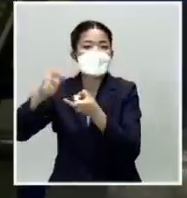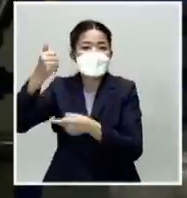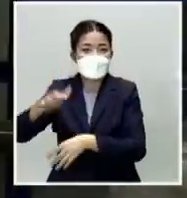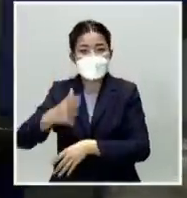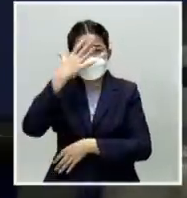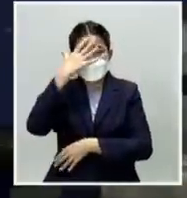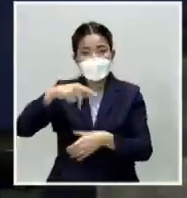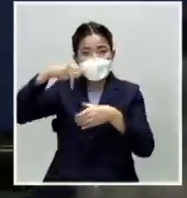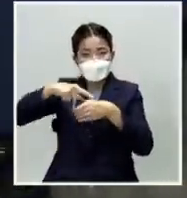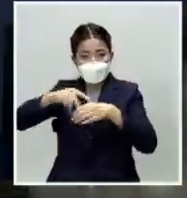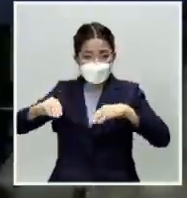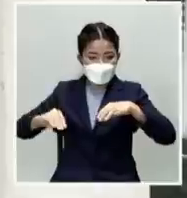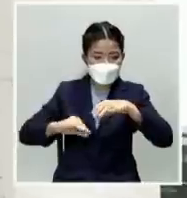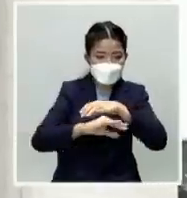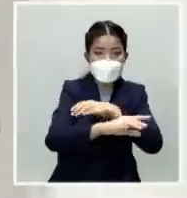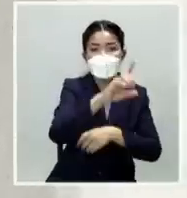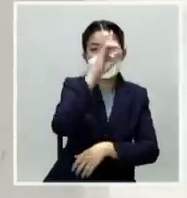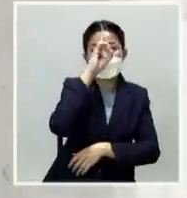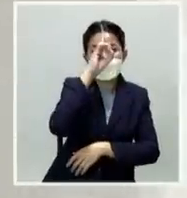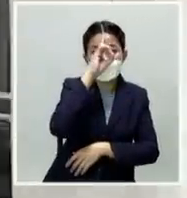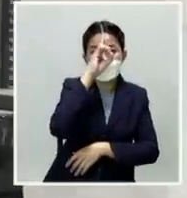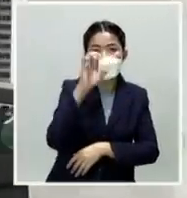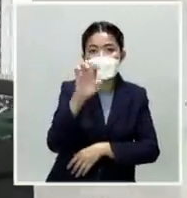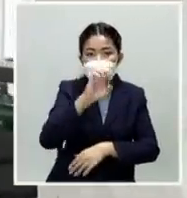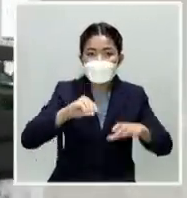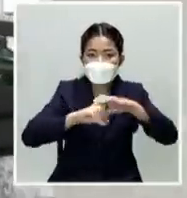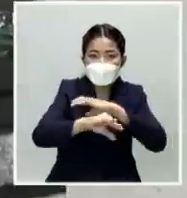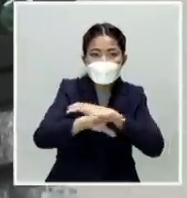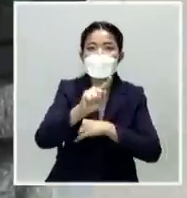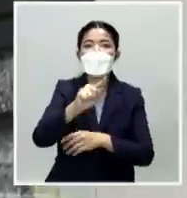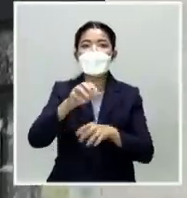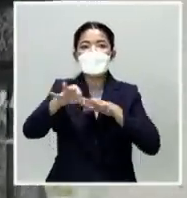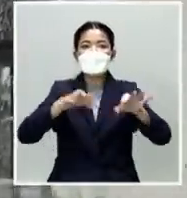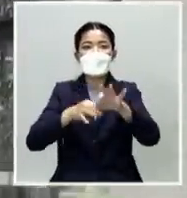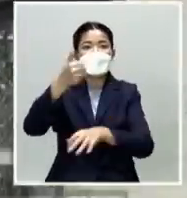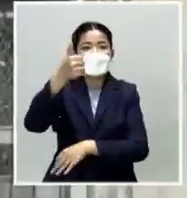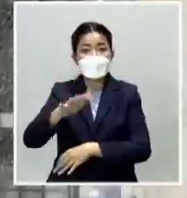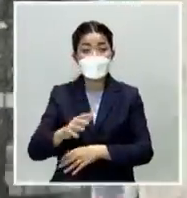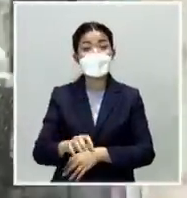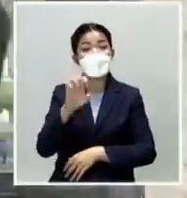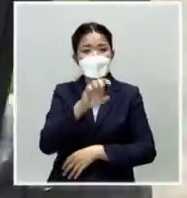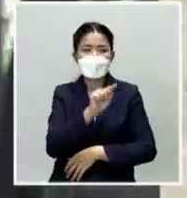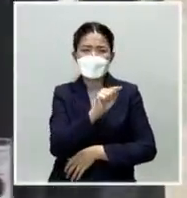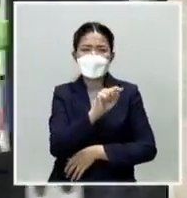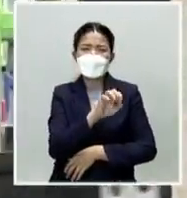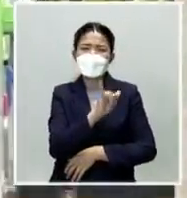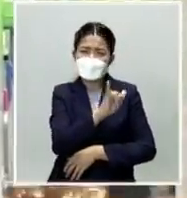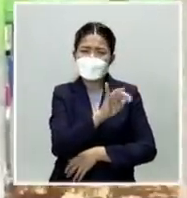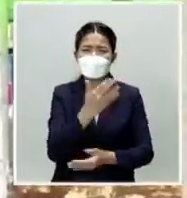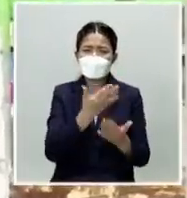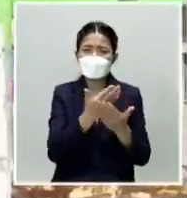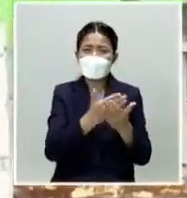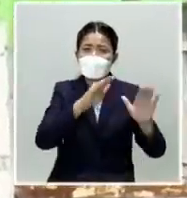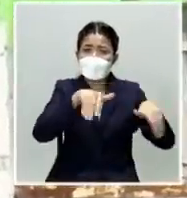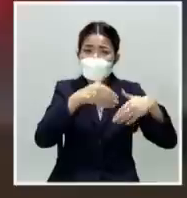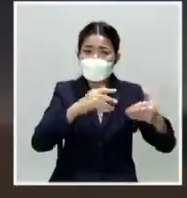ศที่จะส่งก๊าซธรรมชาติรายใหญ่ให้กับเยอรมนีและยุโรปได้แน่นอนนะคะขณะที่ยูเครนเองก็ต้องเสียผลประโยชน์จากรายได้ที่หายไปของโ